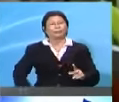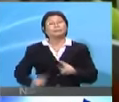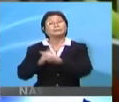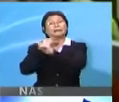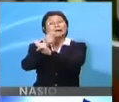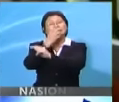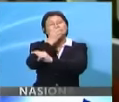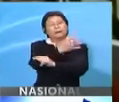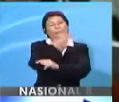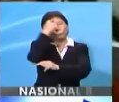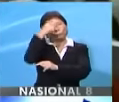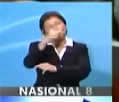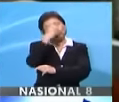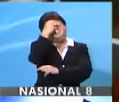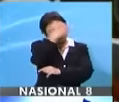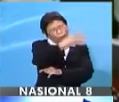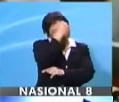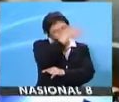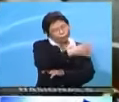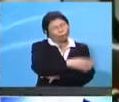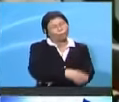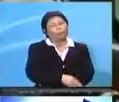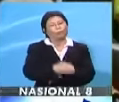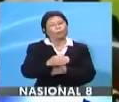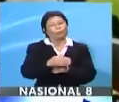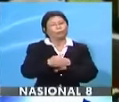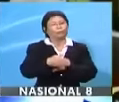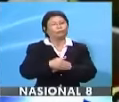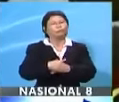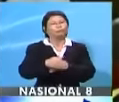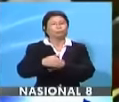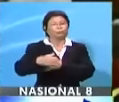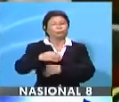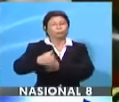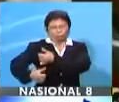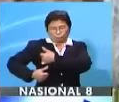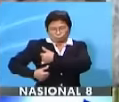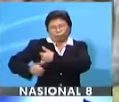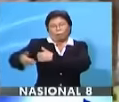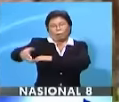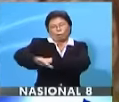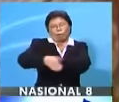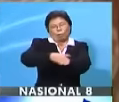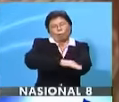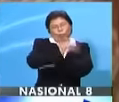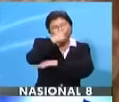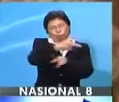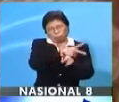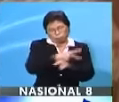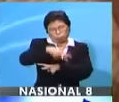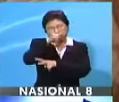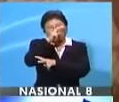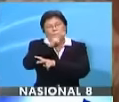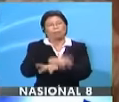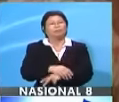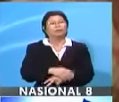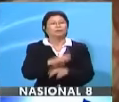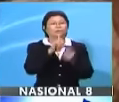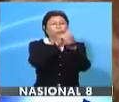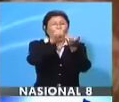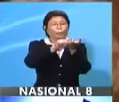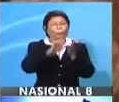untuk memberitahu kepada pihak Navy untuk memperketatkan kawalan di tepi perairan. Datuk Seri Wan Junaidi ditemui